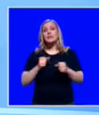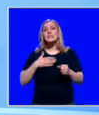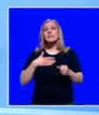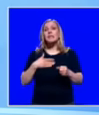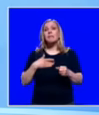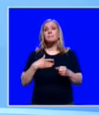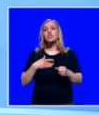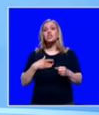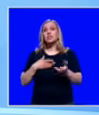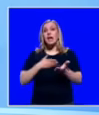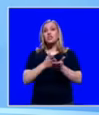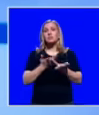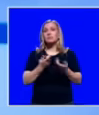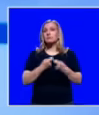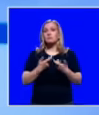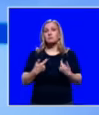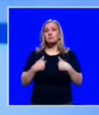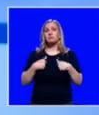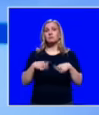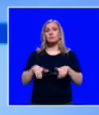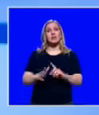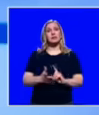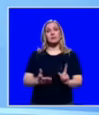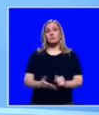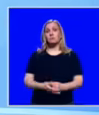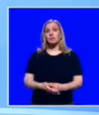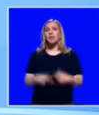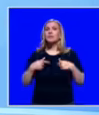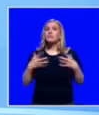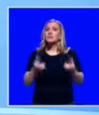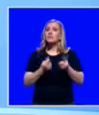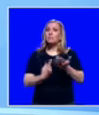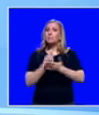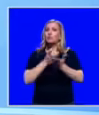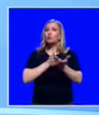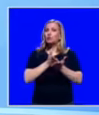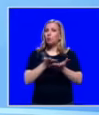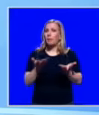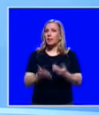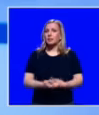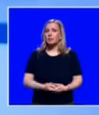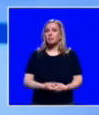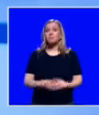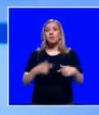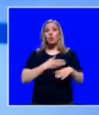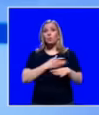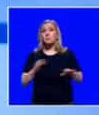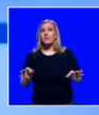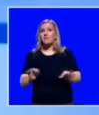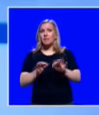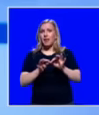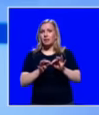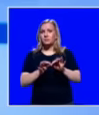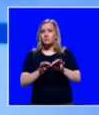представа. Не съм кандидат за депутат. Вие сте. Вие сте си направил сметката. Трябва да вземе първо инструмент. Не съм аз. Добре. Вървим към финал на този